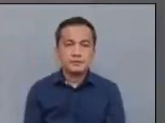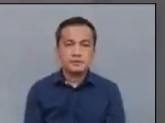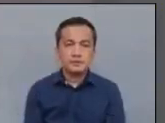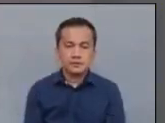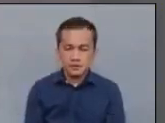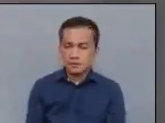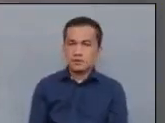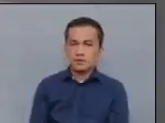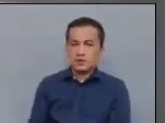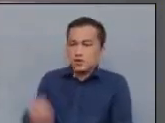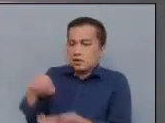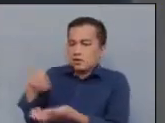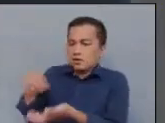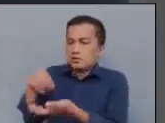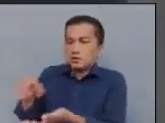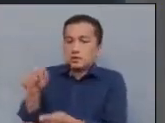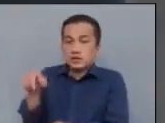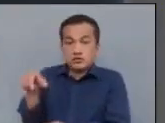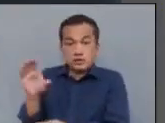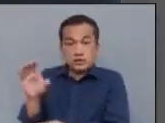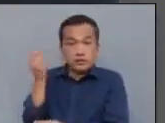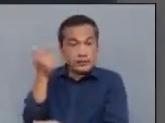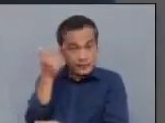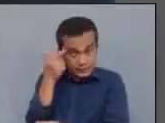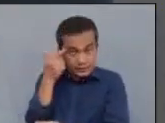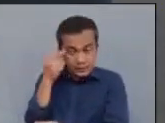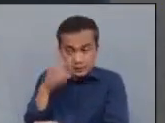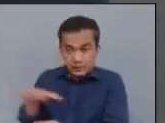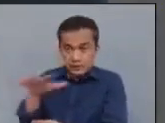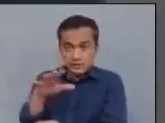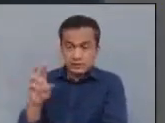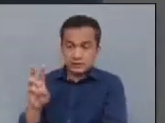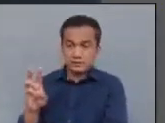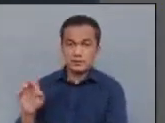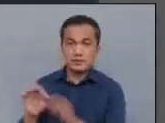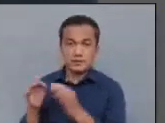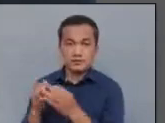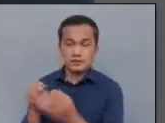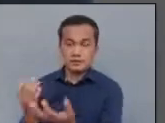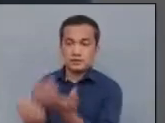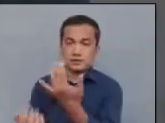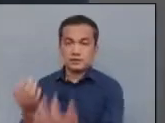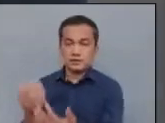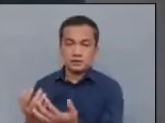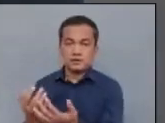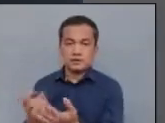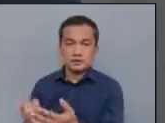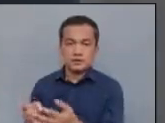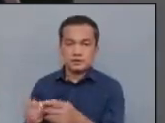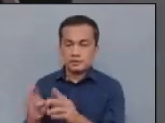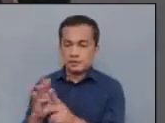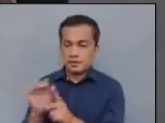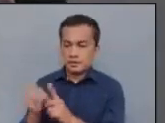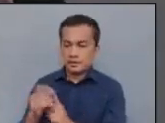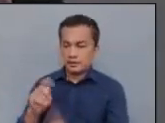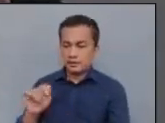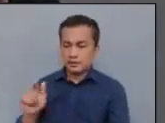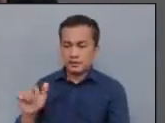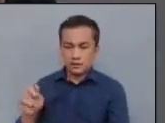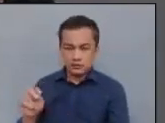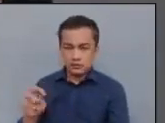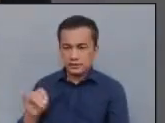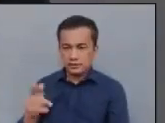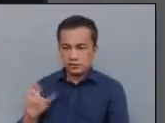Nag-abot ng tulong ang Quezon City government sa 16 na pamilyang nasunugan mula sa Barangay Tatalon, Mariblo at San